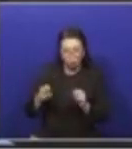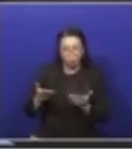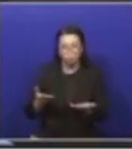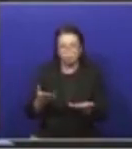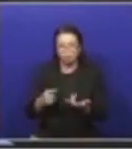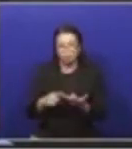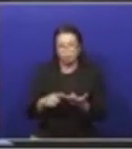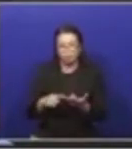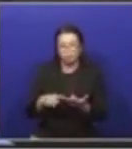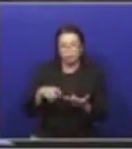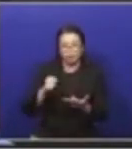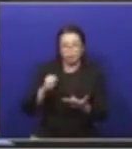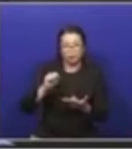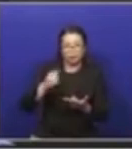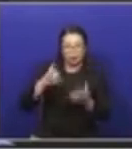หมอสระบุรี